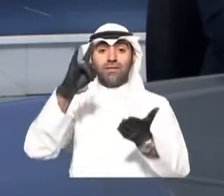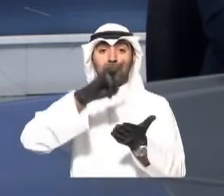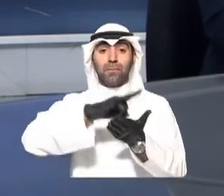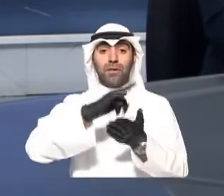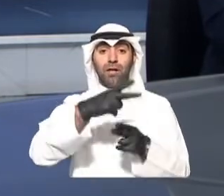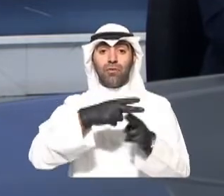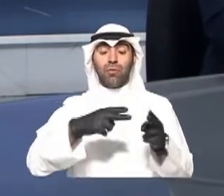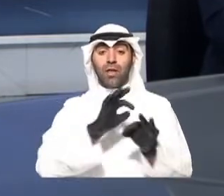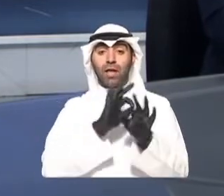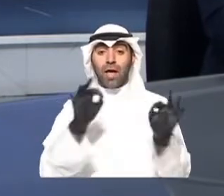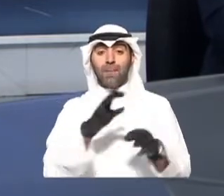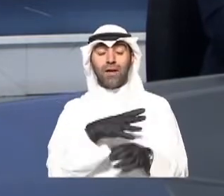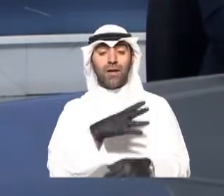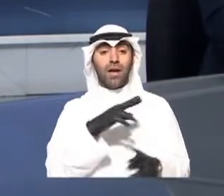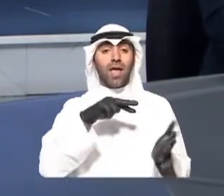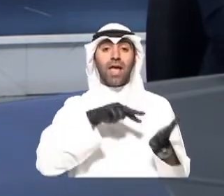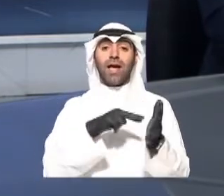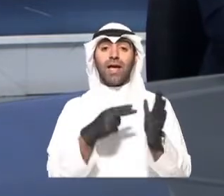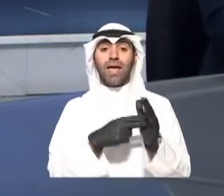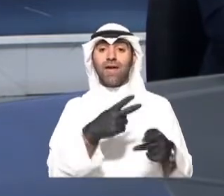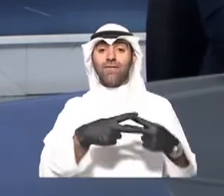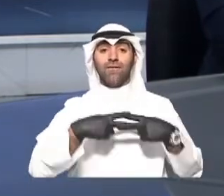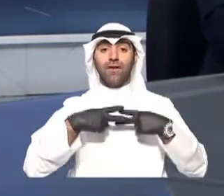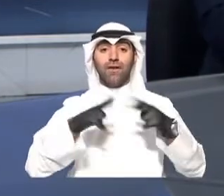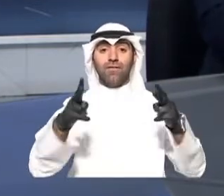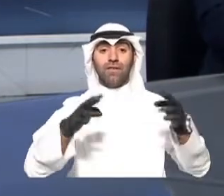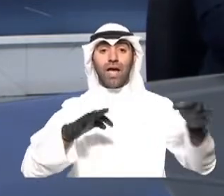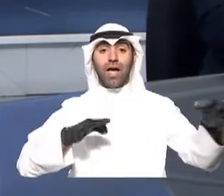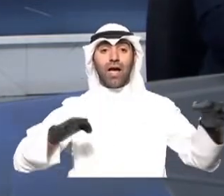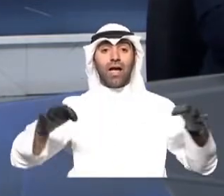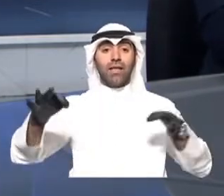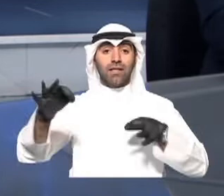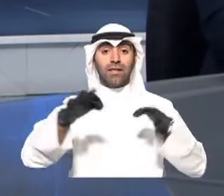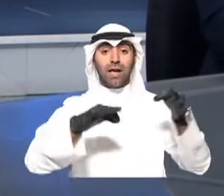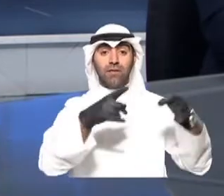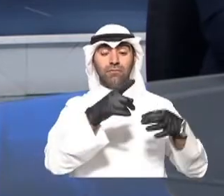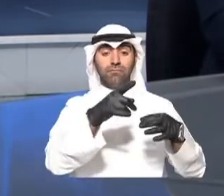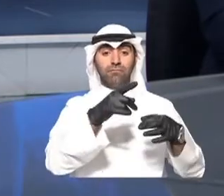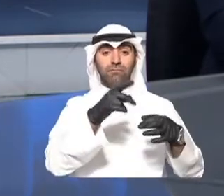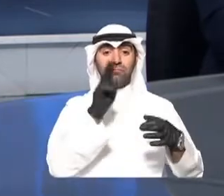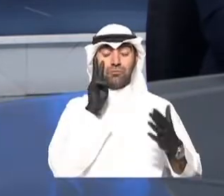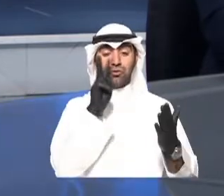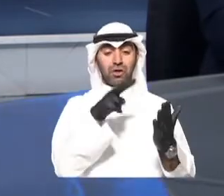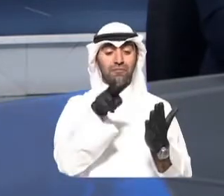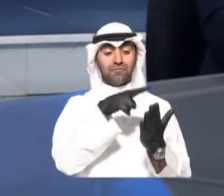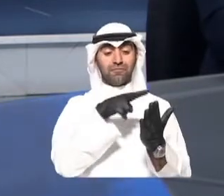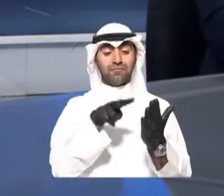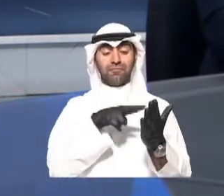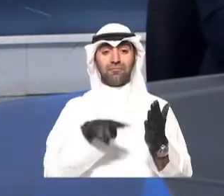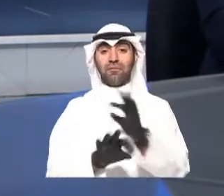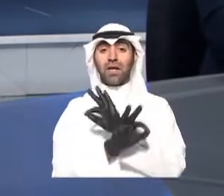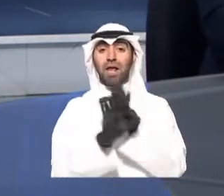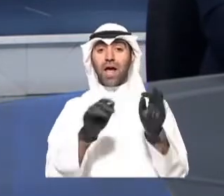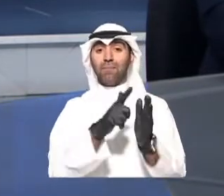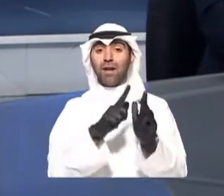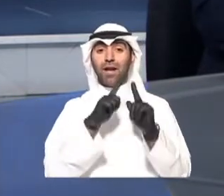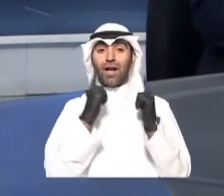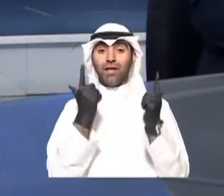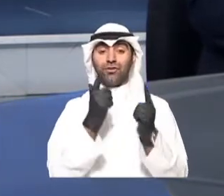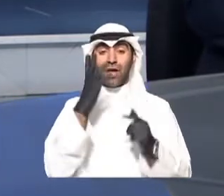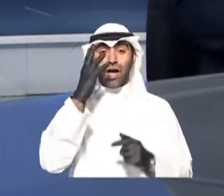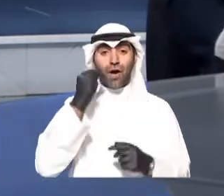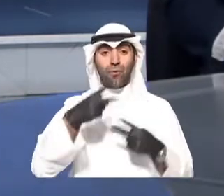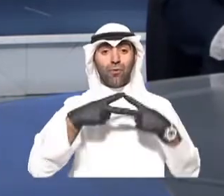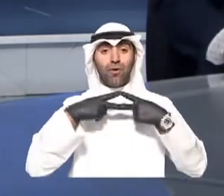تشغيل المرحلة الأولى من الرحلات التجارية والاشتراطات المقترحة والمتطلبات لتحقيق هذا الهدف ومدى